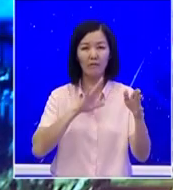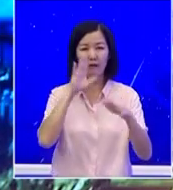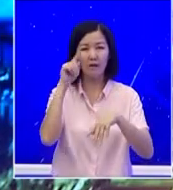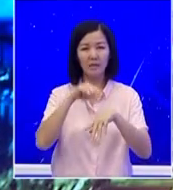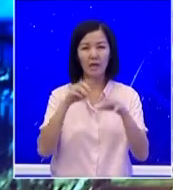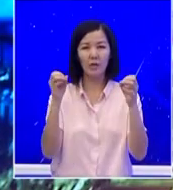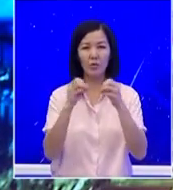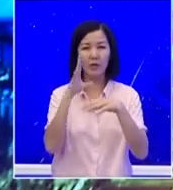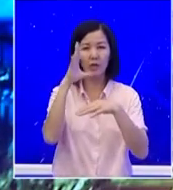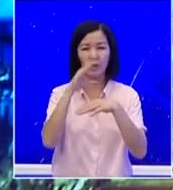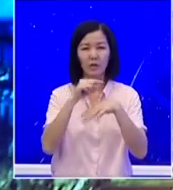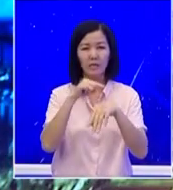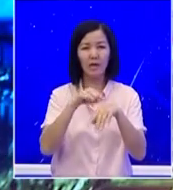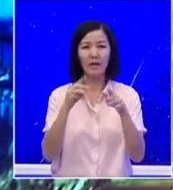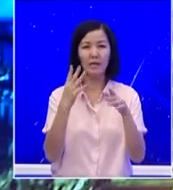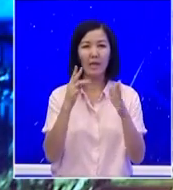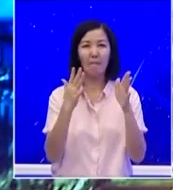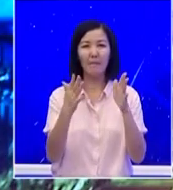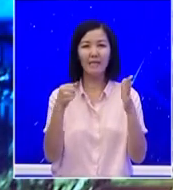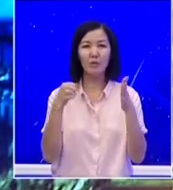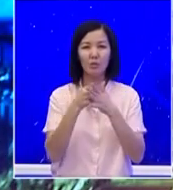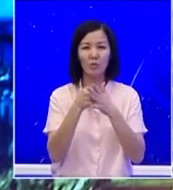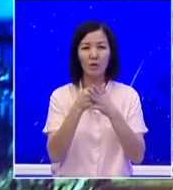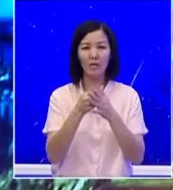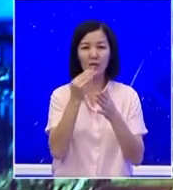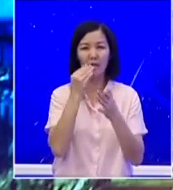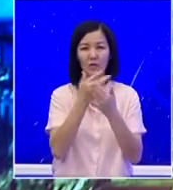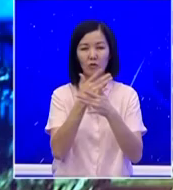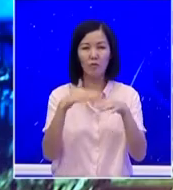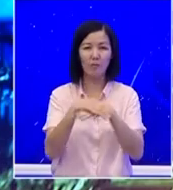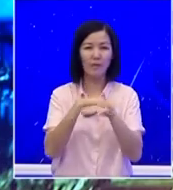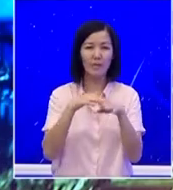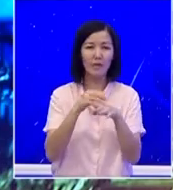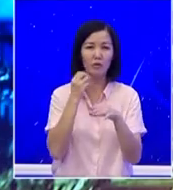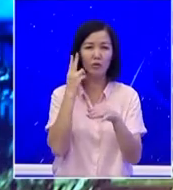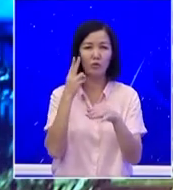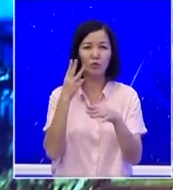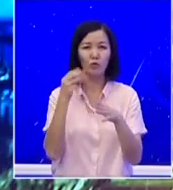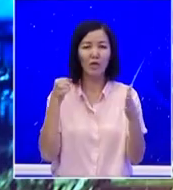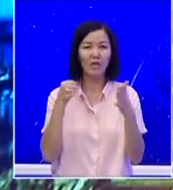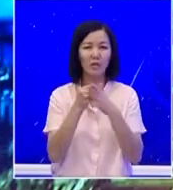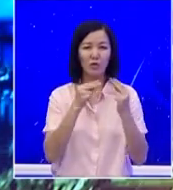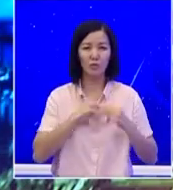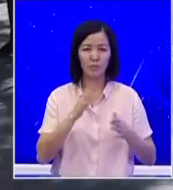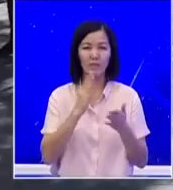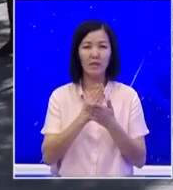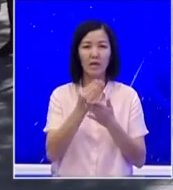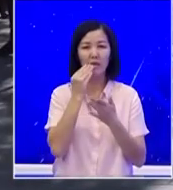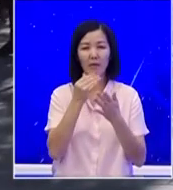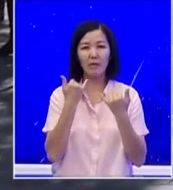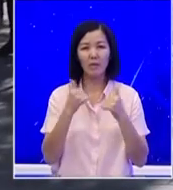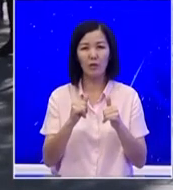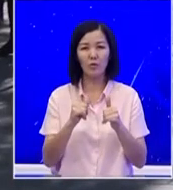сағат 10-нан кешкі 17:00-ге дейін, ал азық-түлік базарлары түскі сағат 3-ке дейін жұмыс істейді. Тамақтану